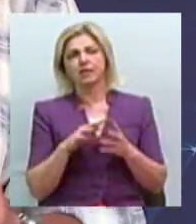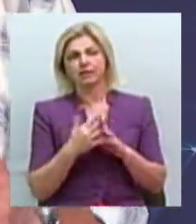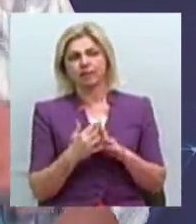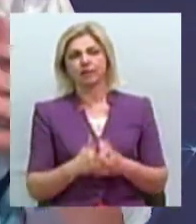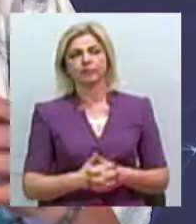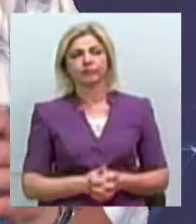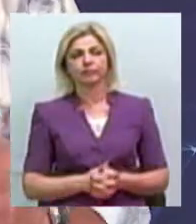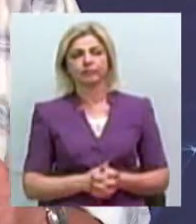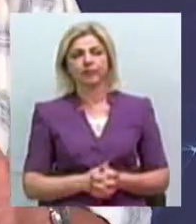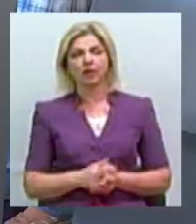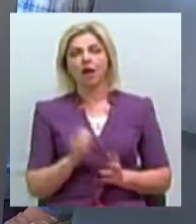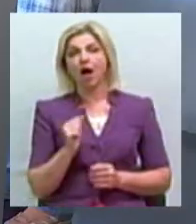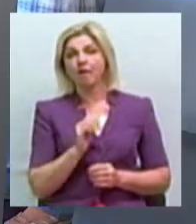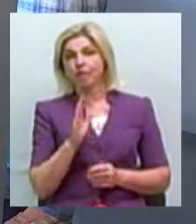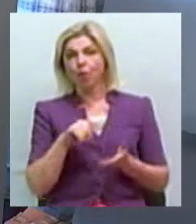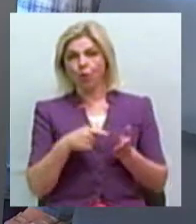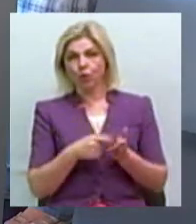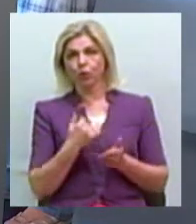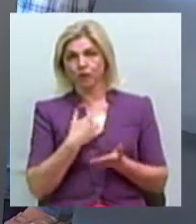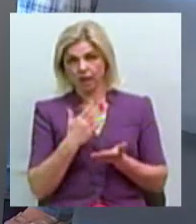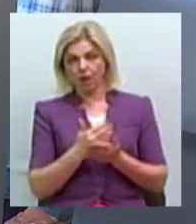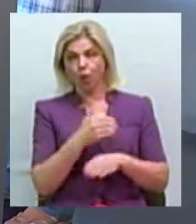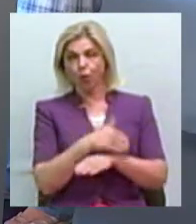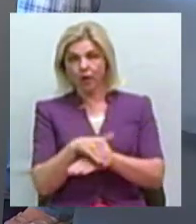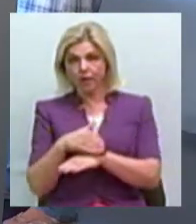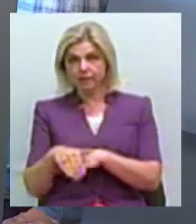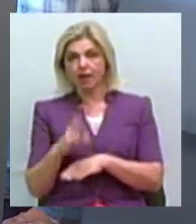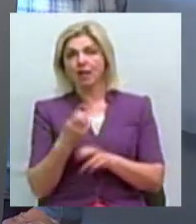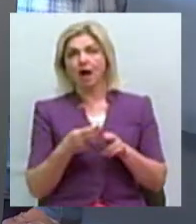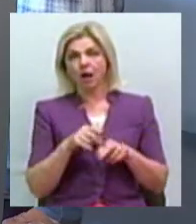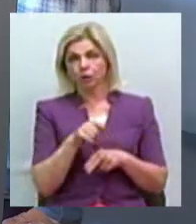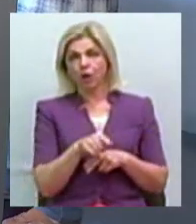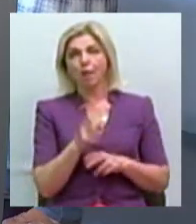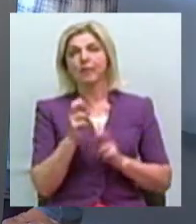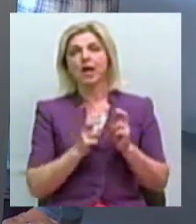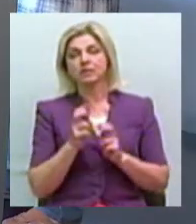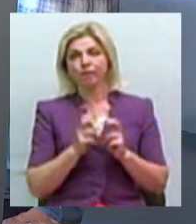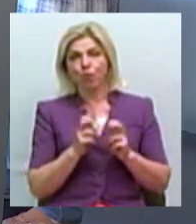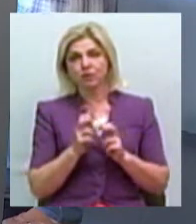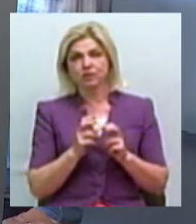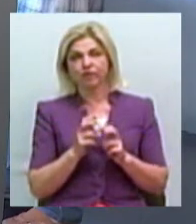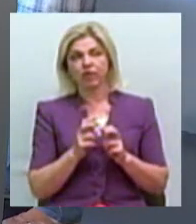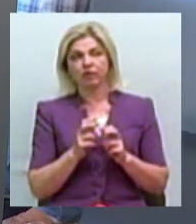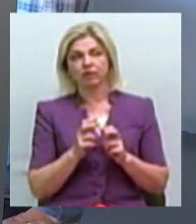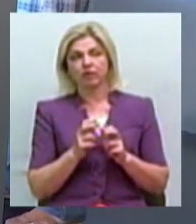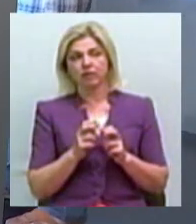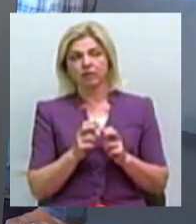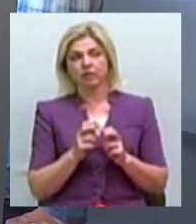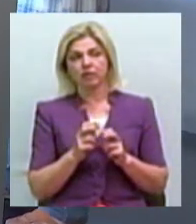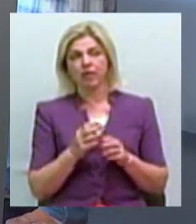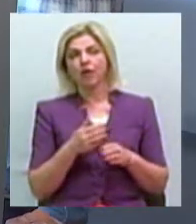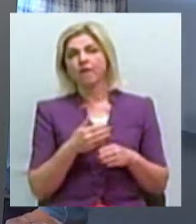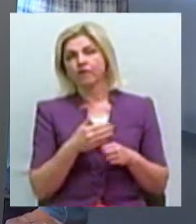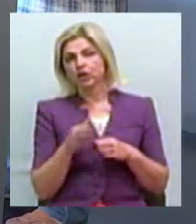местности. А в городе у нас есть улицы, на которых уже производство вышли из частного